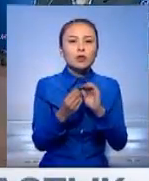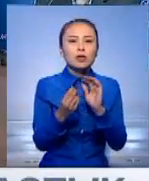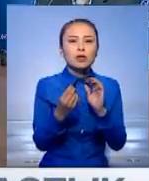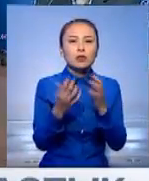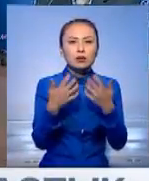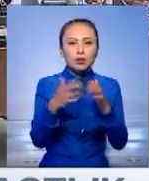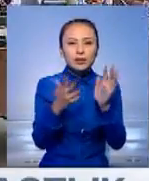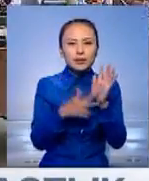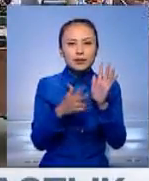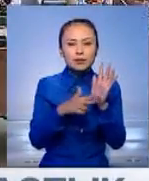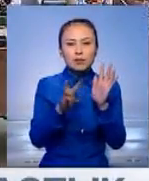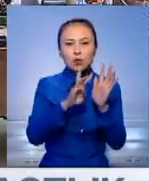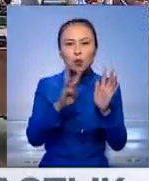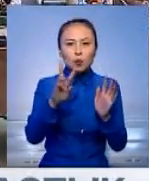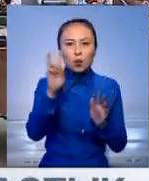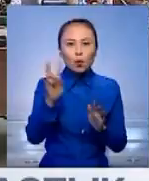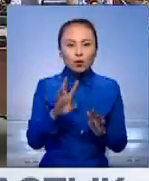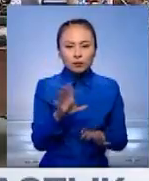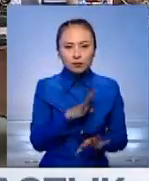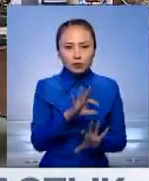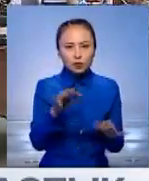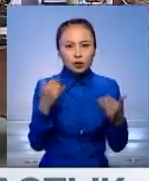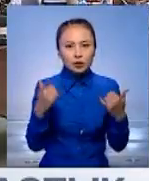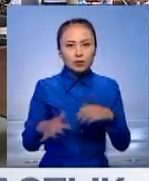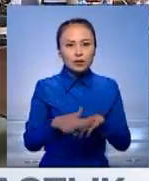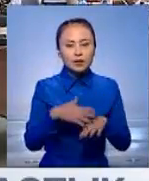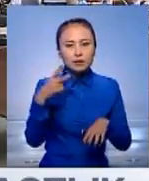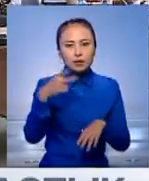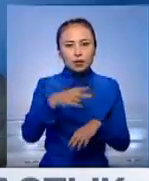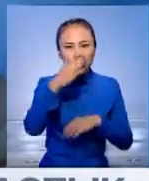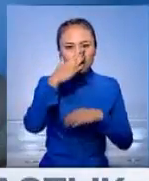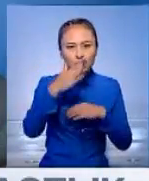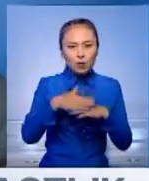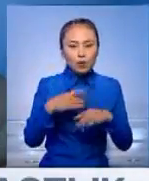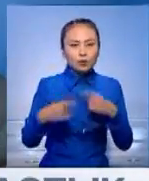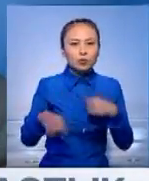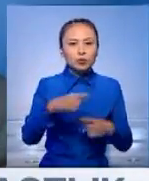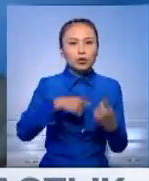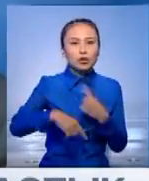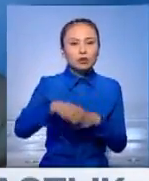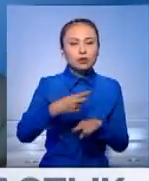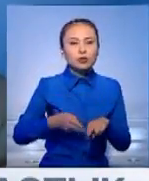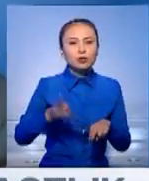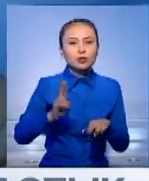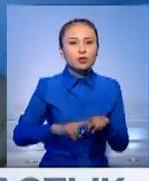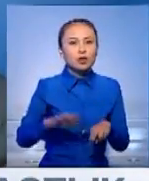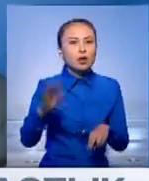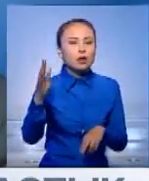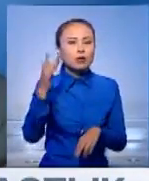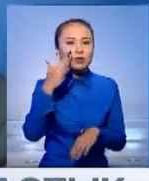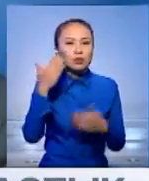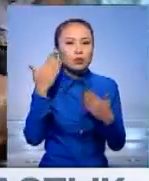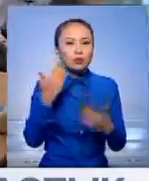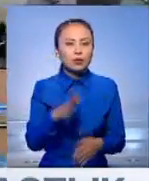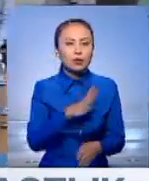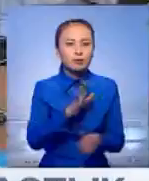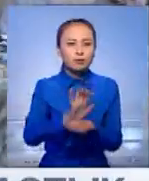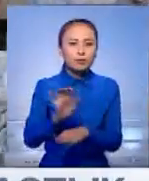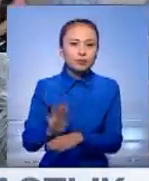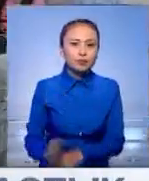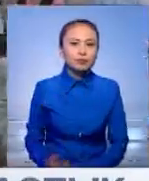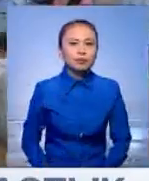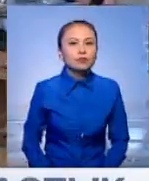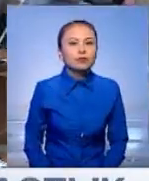құны 80 миллион долларға жетті. Айта кетейік, бүгінде елімізде 2,000-ға жуық тауар өндіруші тұрақты түрде шетелге өнім